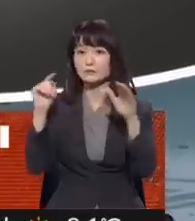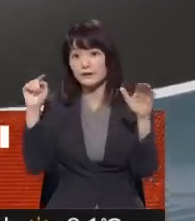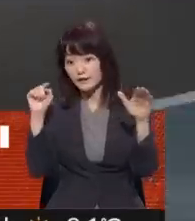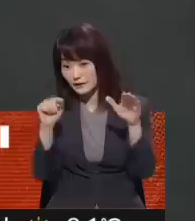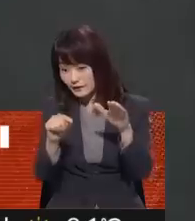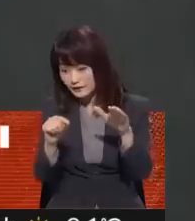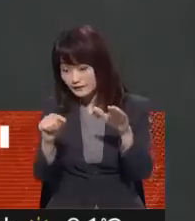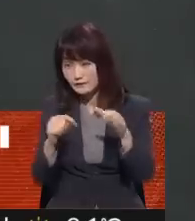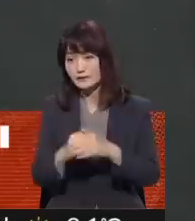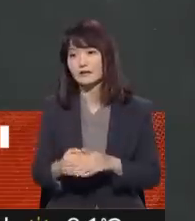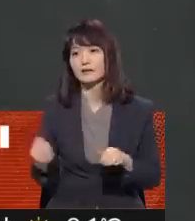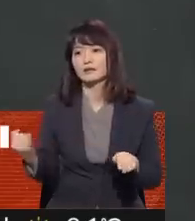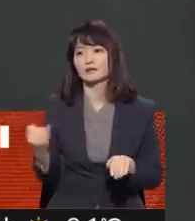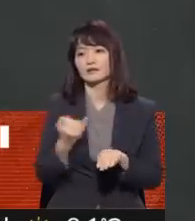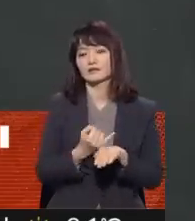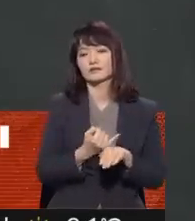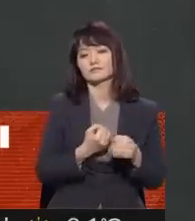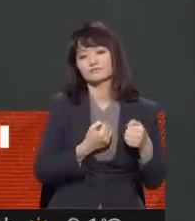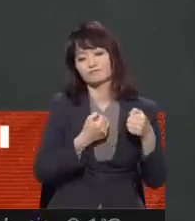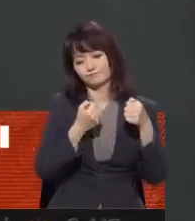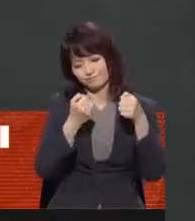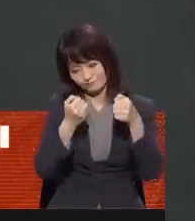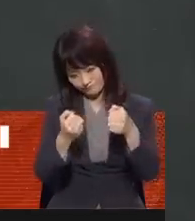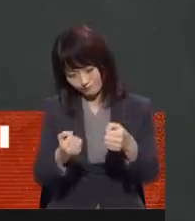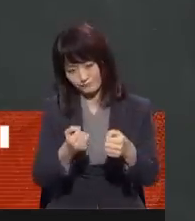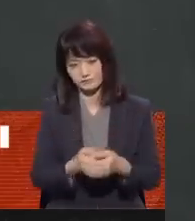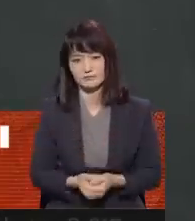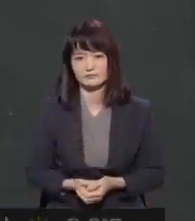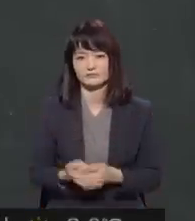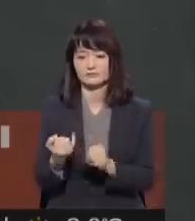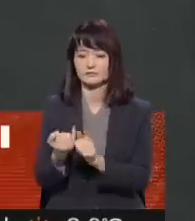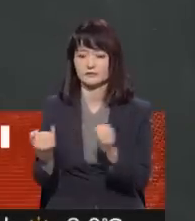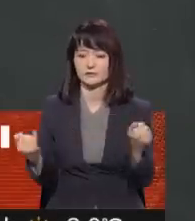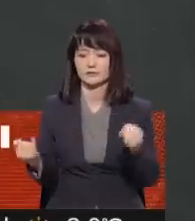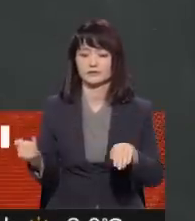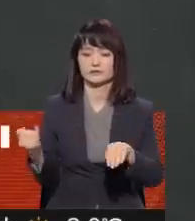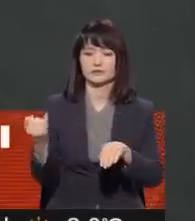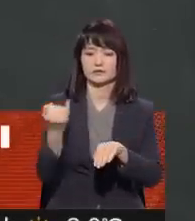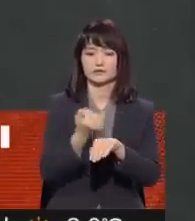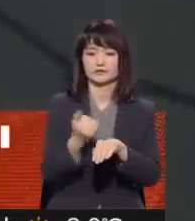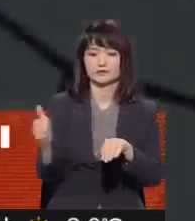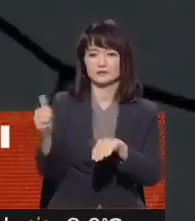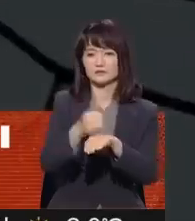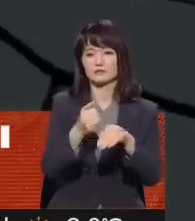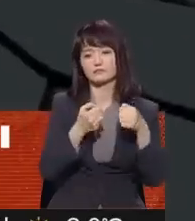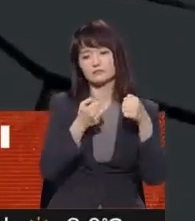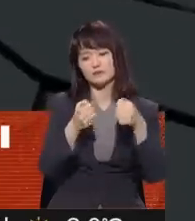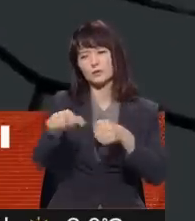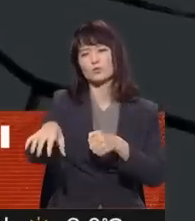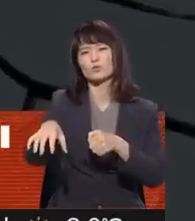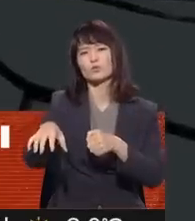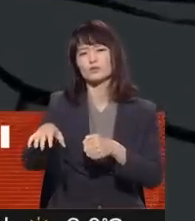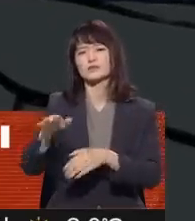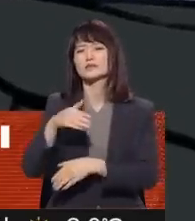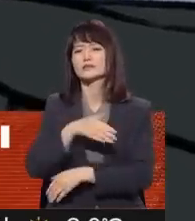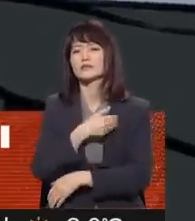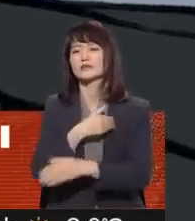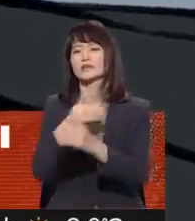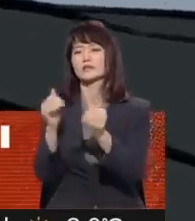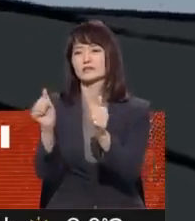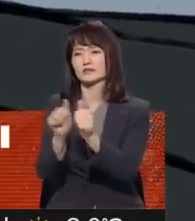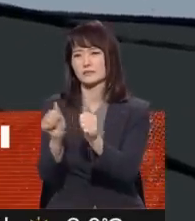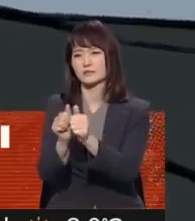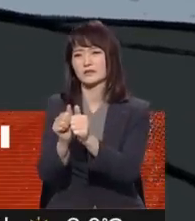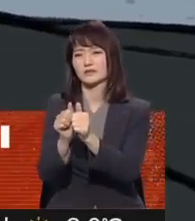바라다 달라고 했는데이 남편이 차를 태우고 와서 받아줬거든요 그게 상간 남자예요 바람 피는 걸